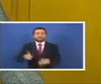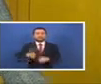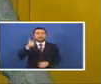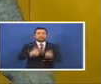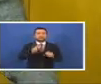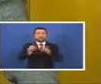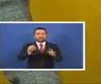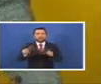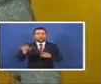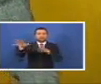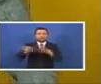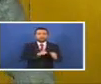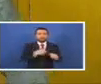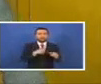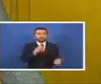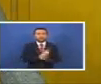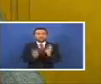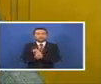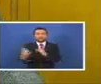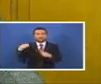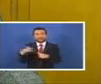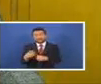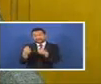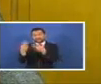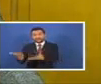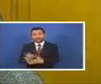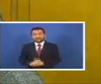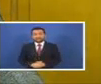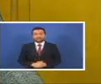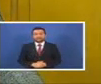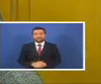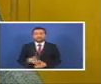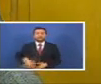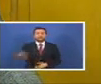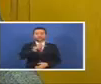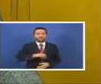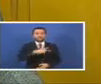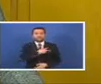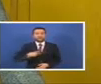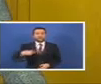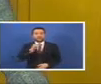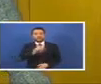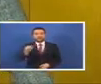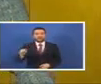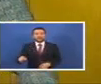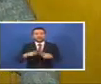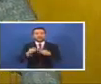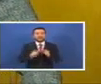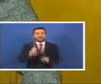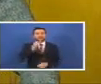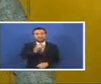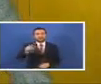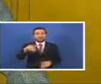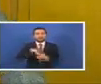seçilmişlerinin gasp ettiğiniz özgürlüklerini geri vereceksiniz. Bütün belediye eş başkanları